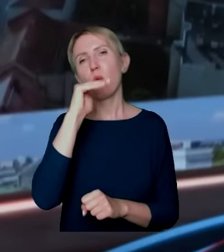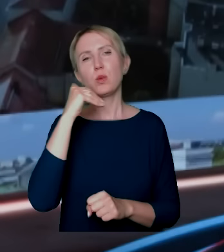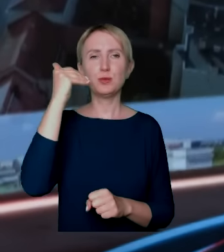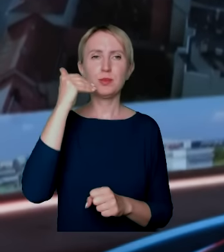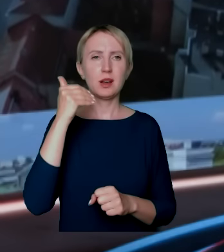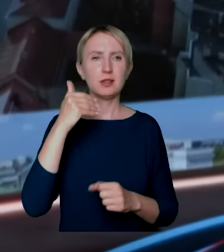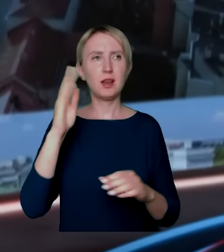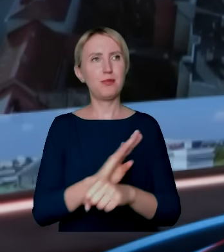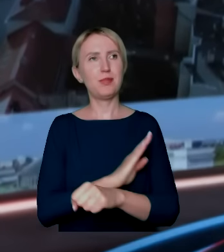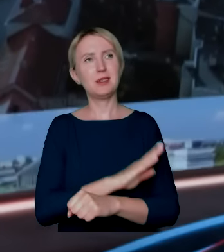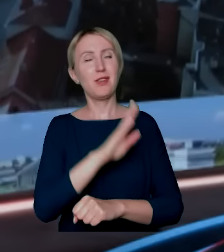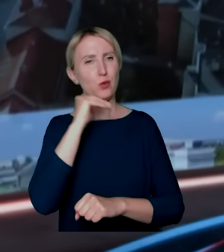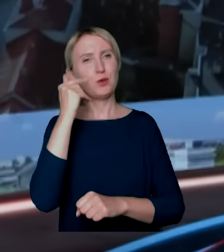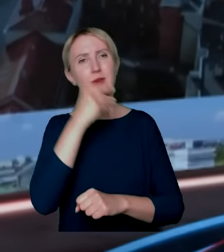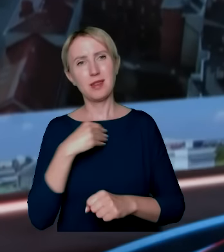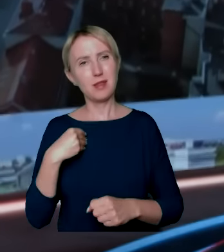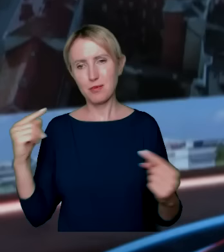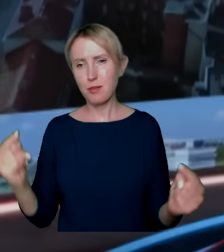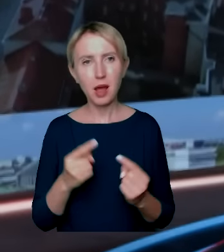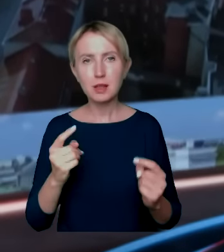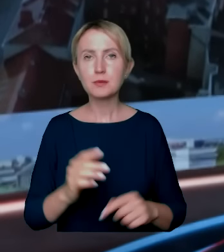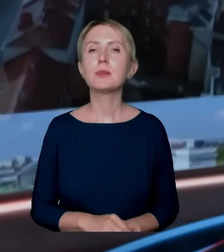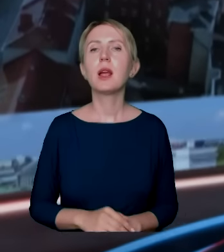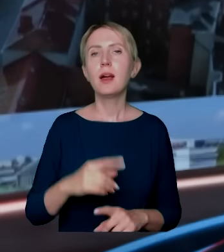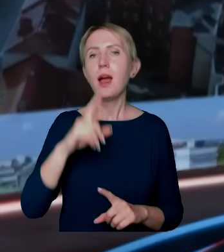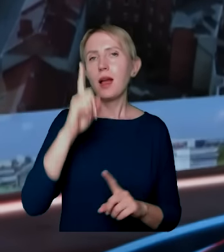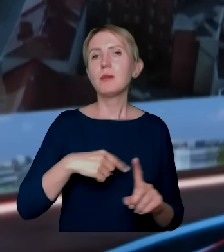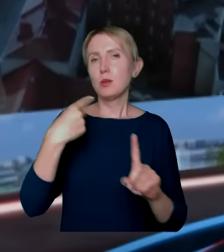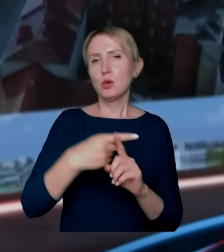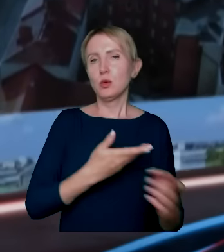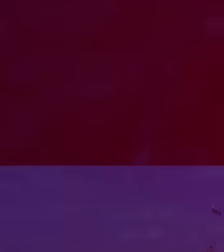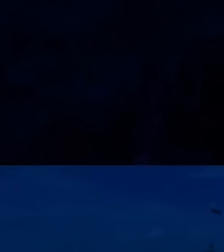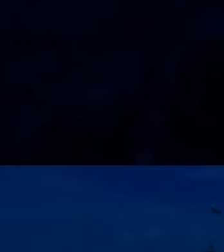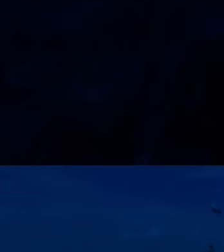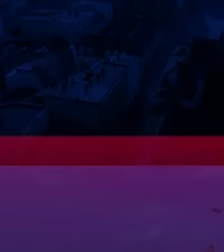w uśmiechniętej Polsce. Express Plus, Rafał Patyra, ruszamy!